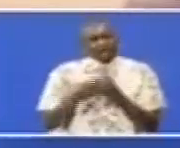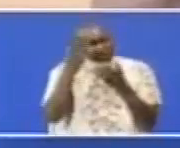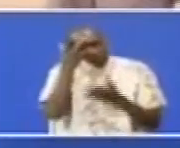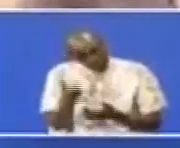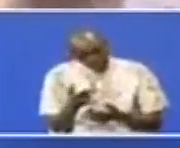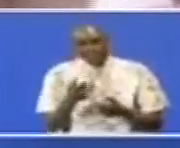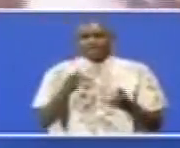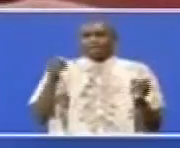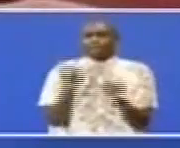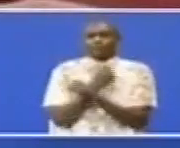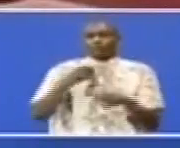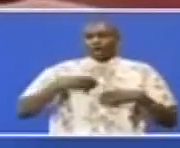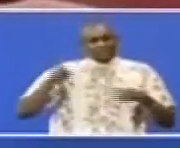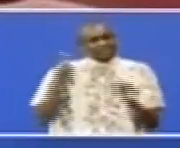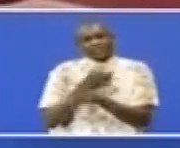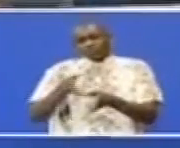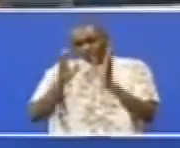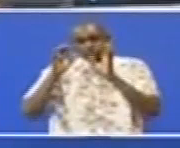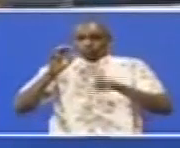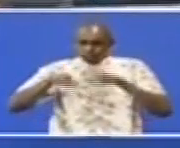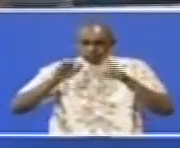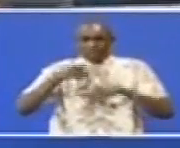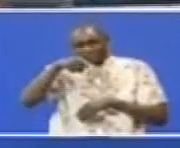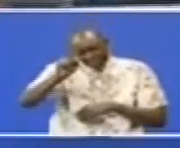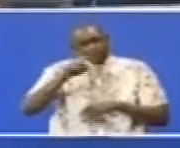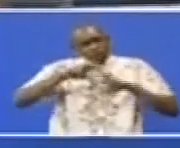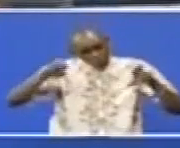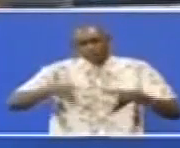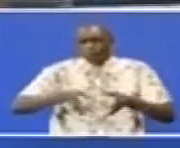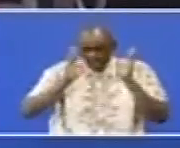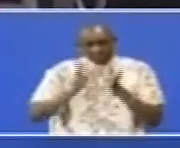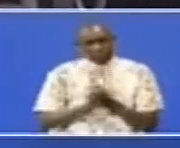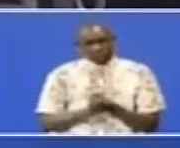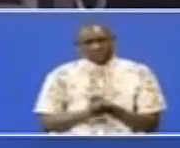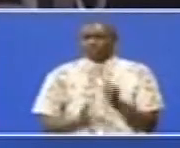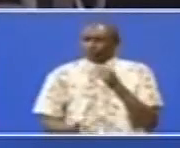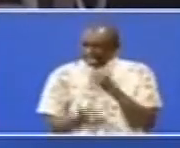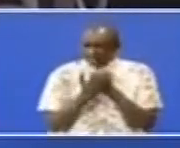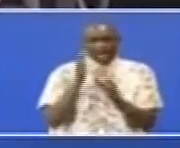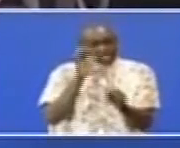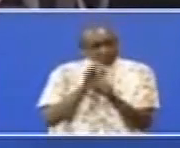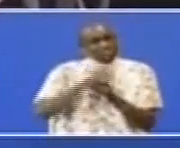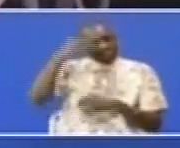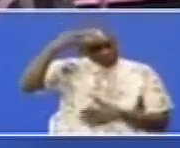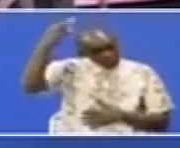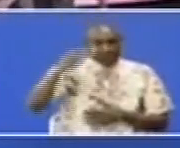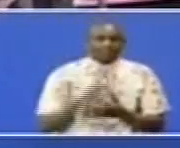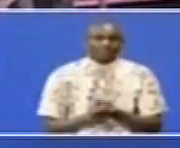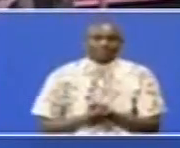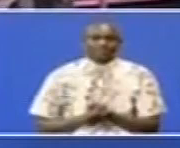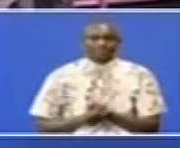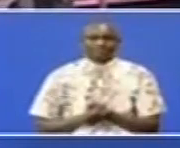njia mbadala ya kuboresha kilimo, jambo lilomchochea kutafuta suluhu itakayosaidia pakubwa katika siku za alafu.